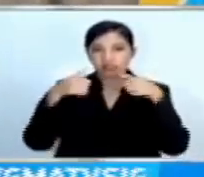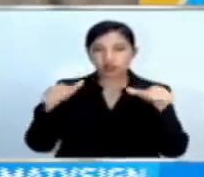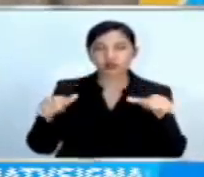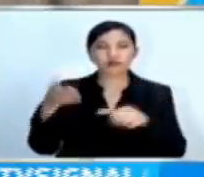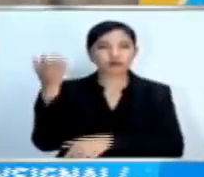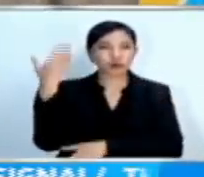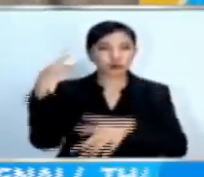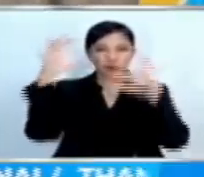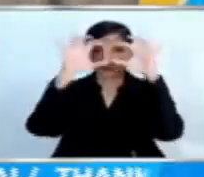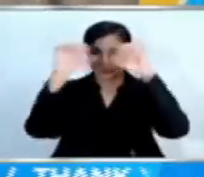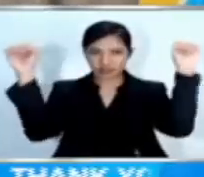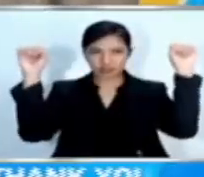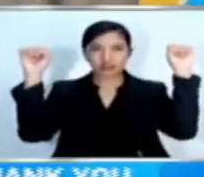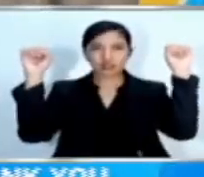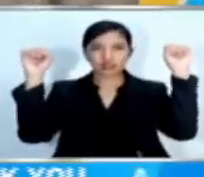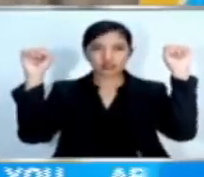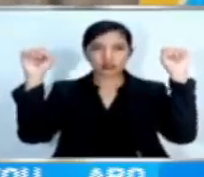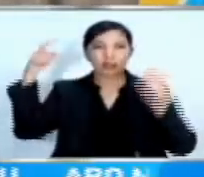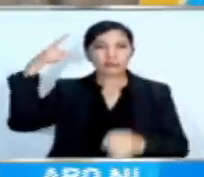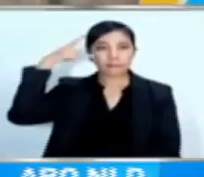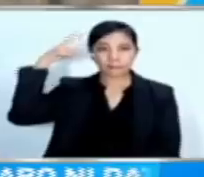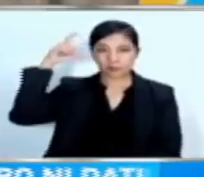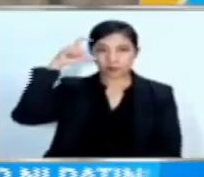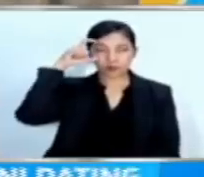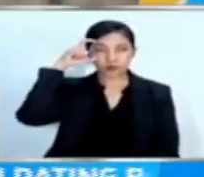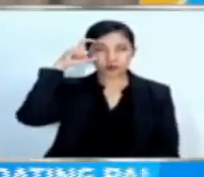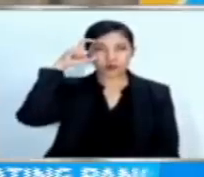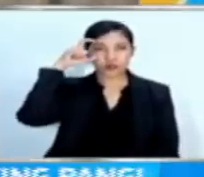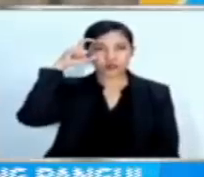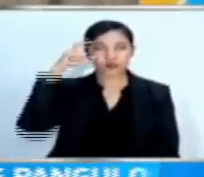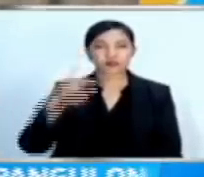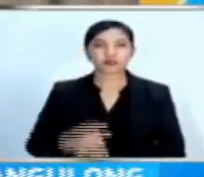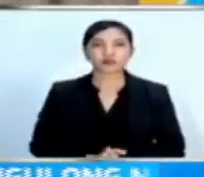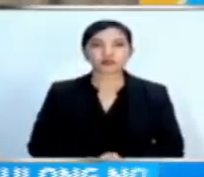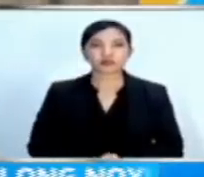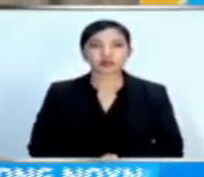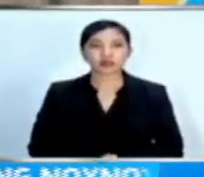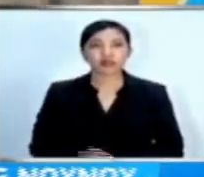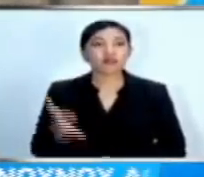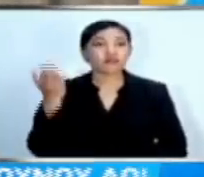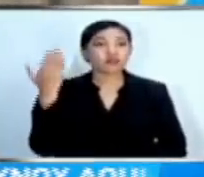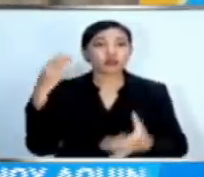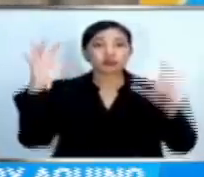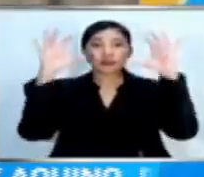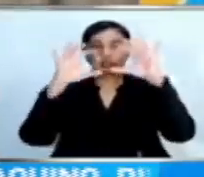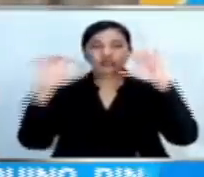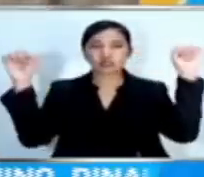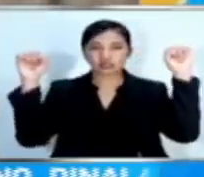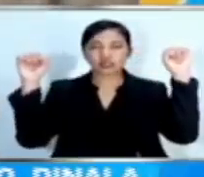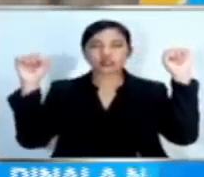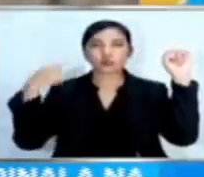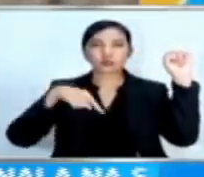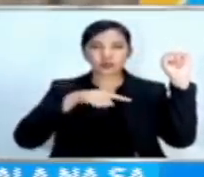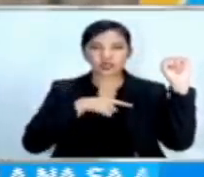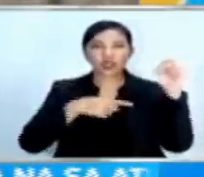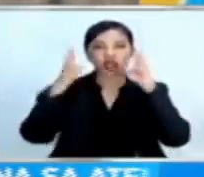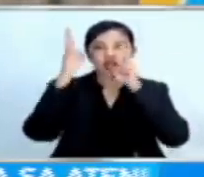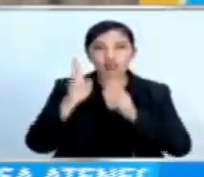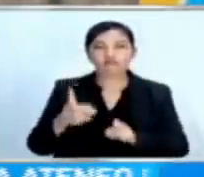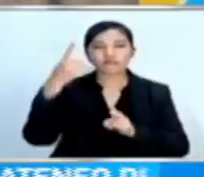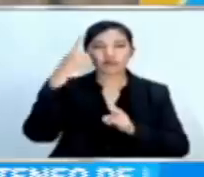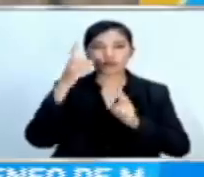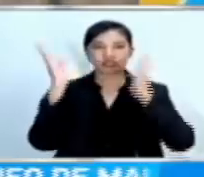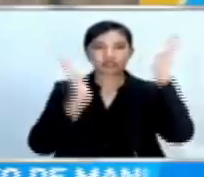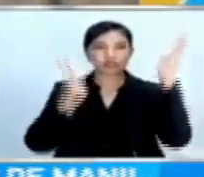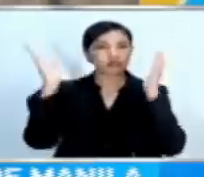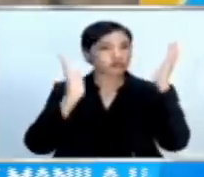Benigno S. Aquino III. We thank the former president for his service to our country. I